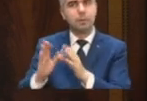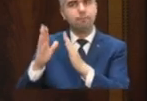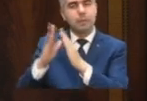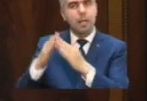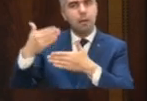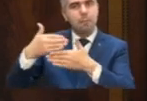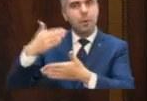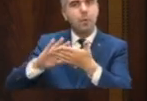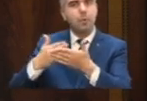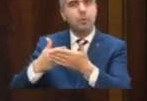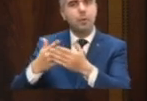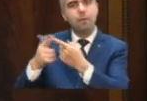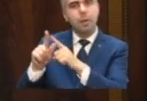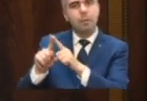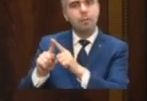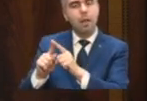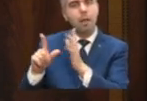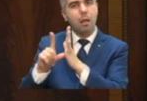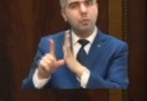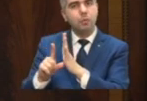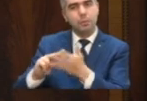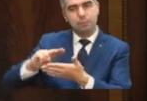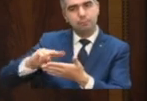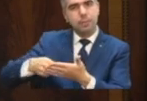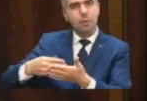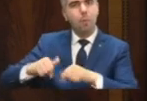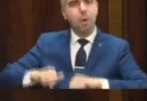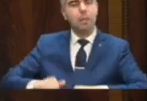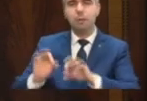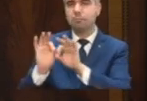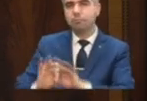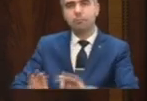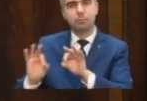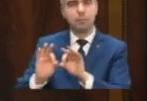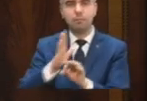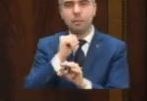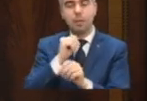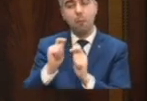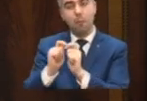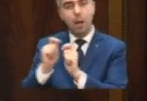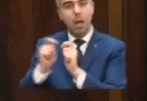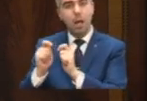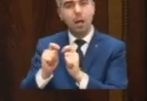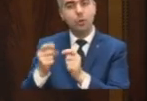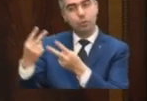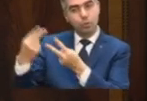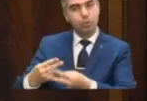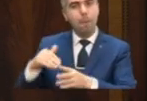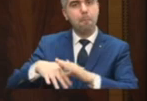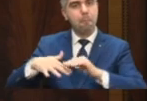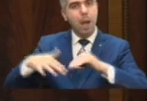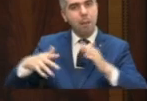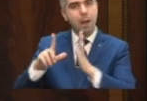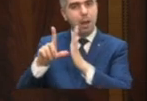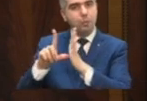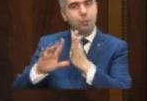والاسكان غالبيته كيمشي بالمراسم، في حين ان المجال الخصب اللي خاص يكون فيه النقاش خاص يكون هنا في البرلمان عن طريق القوانين